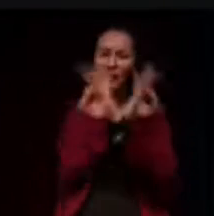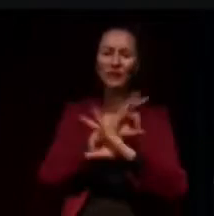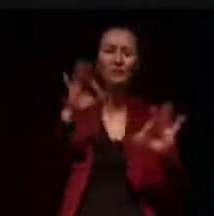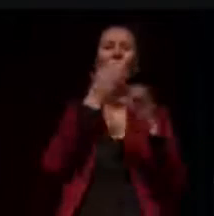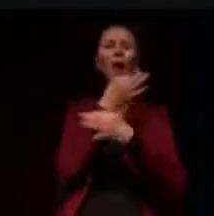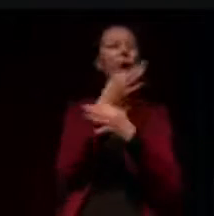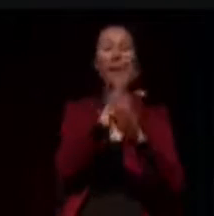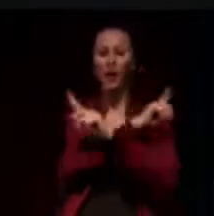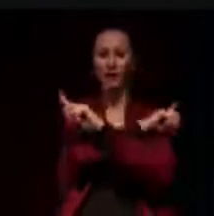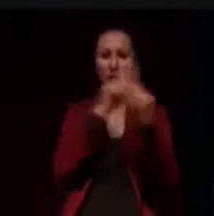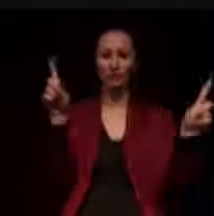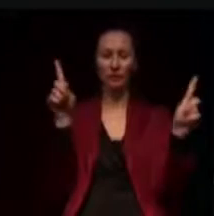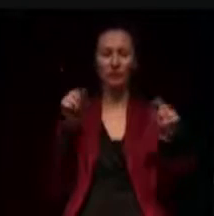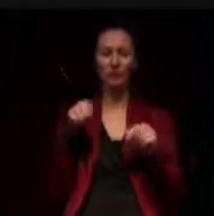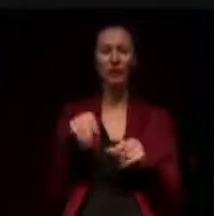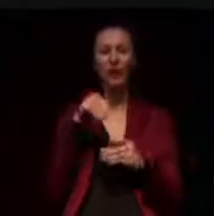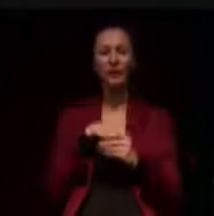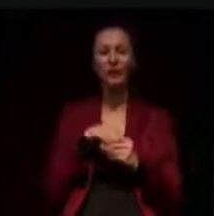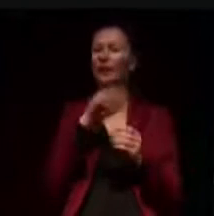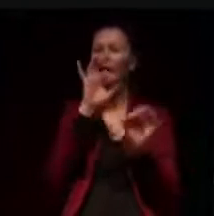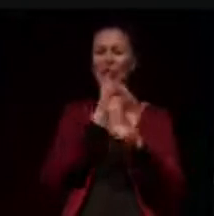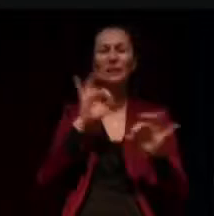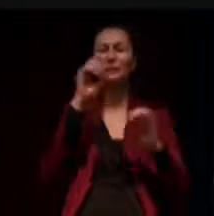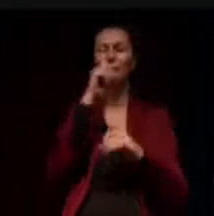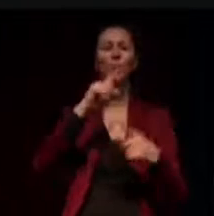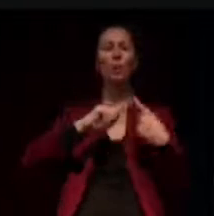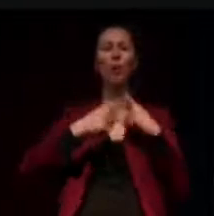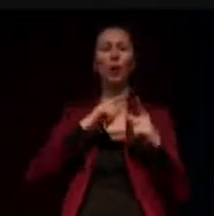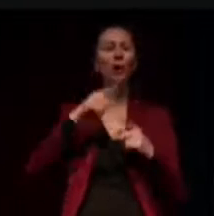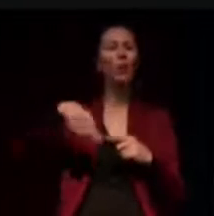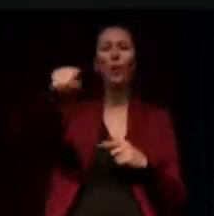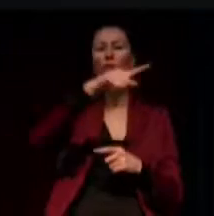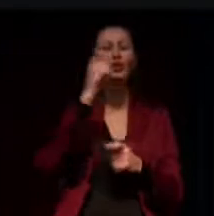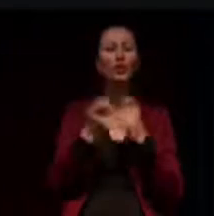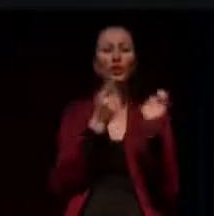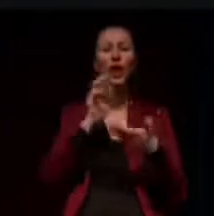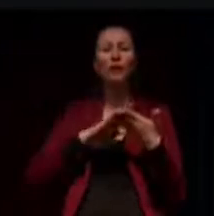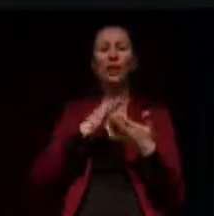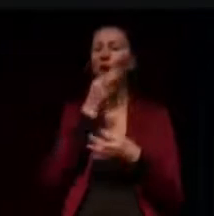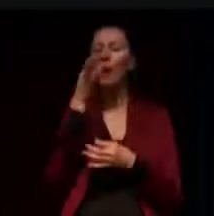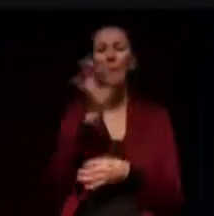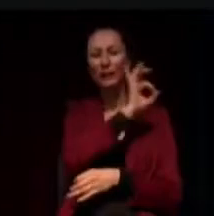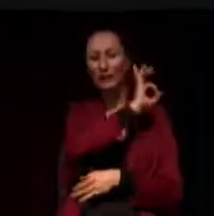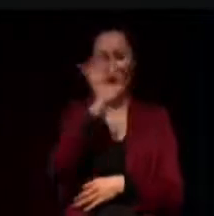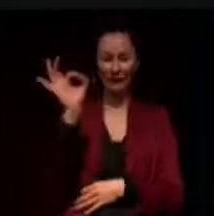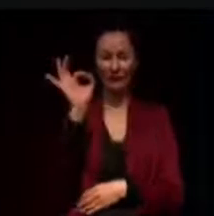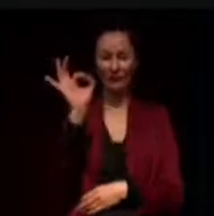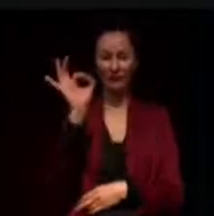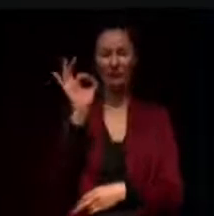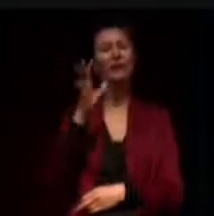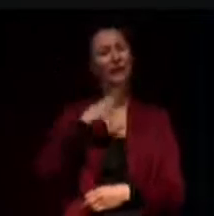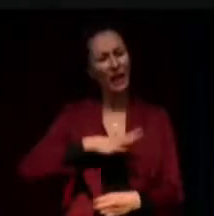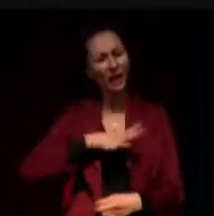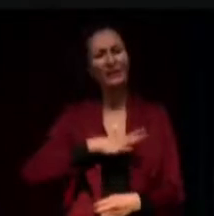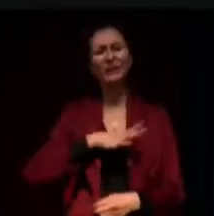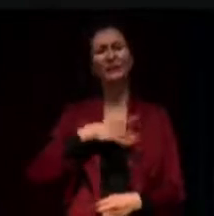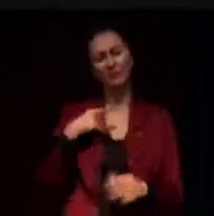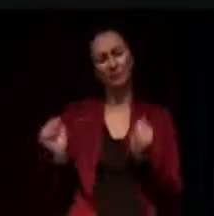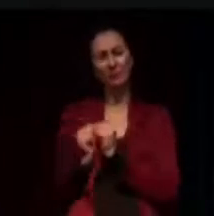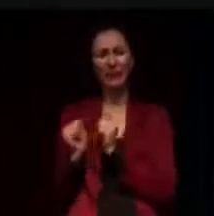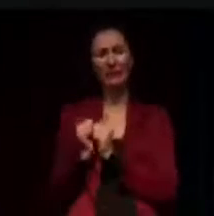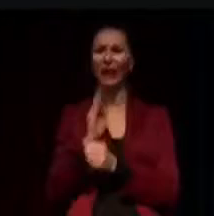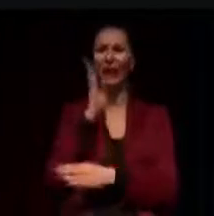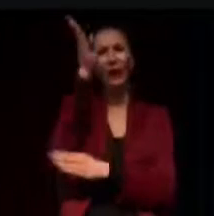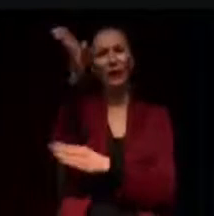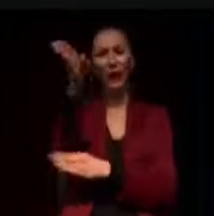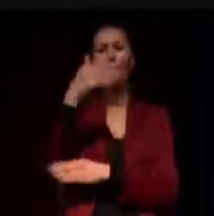kimseye haber vermeksizin, hiçbir bürokratınıza, oradaki çalışan arkadaşlara haber vermeksizin, dilerseniz baş başa gidelim,